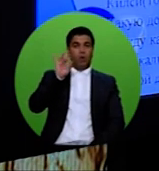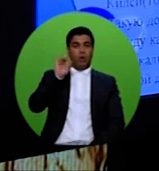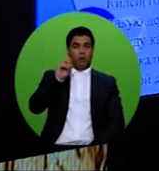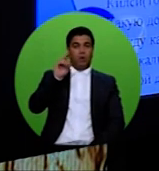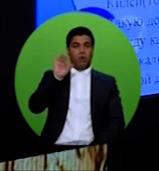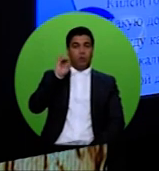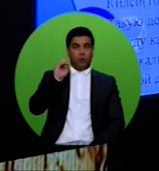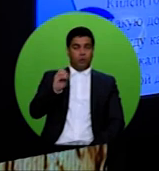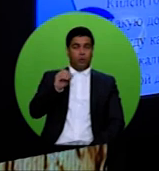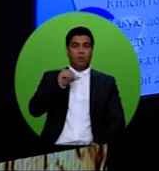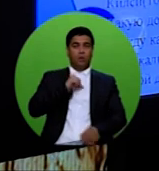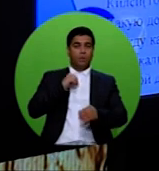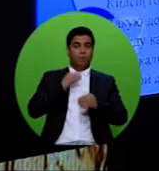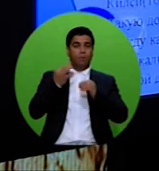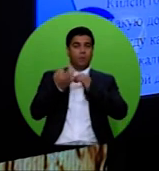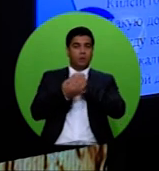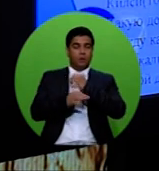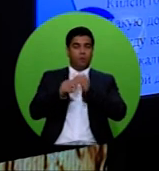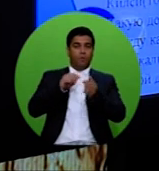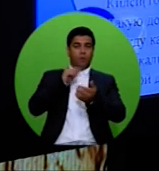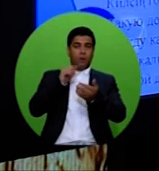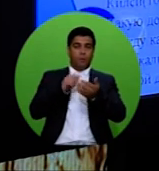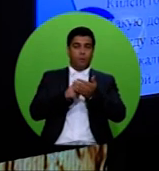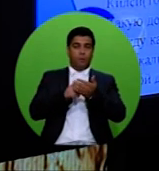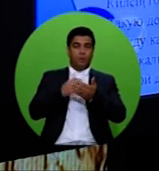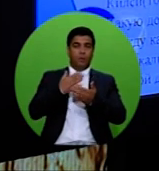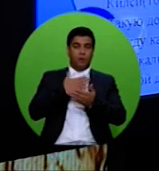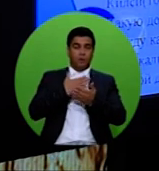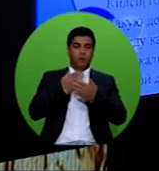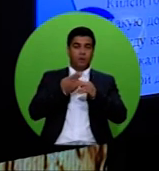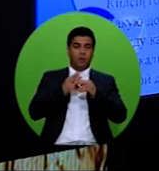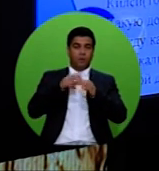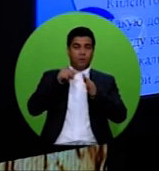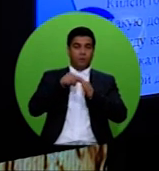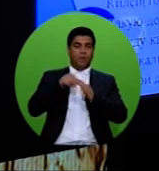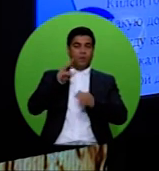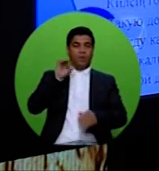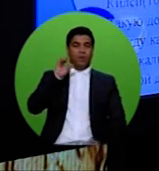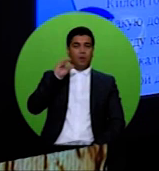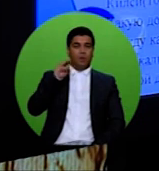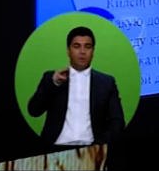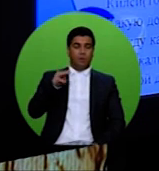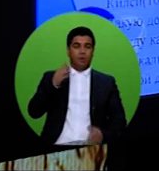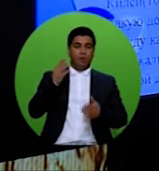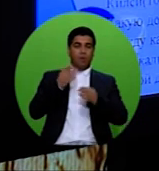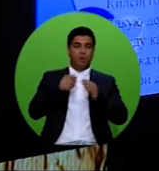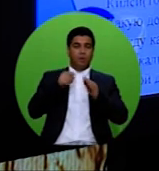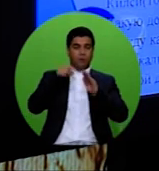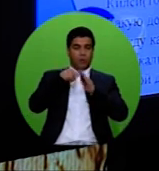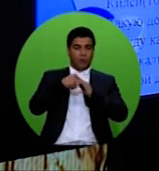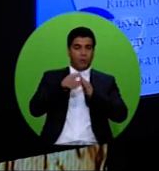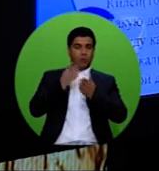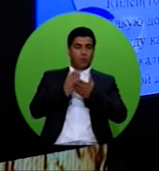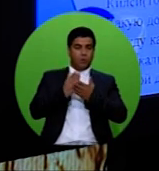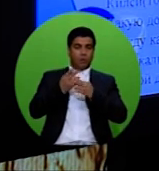Кара-Дарья. И последний вопрос нашей викторины. В какой долине